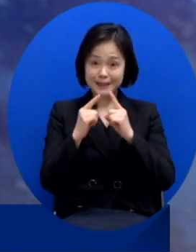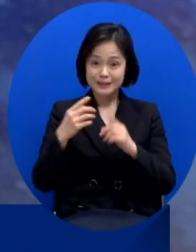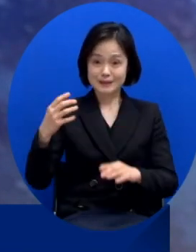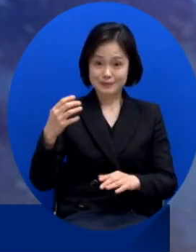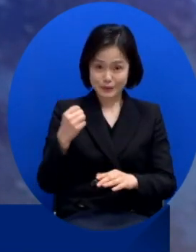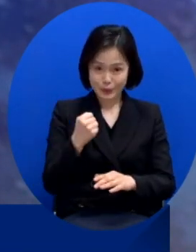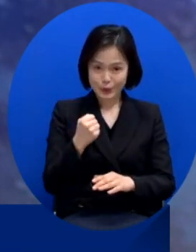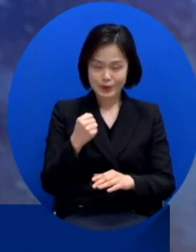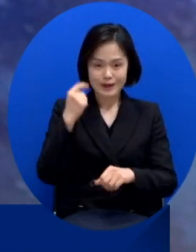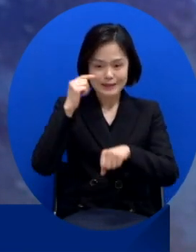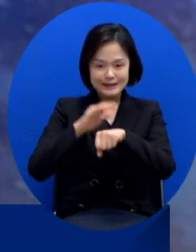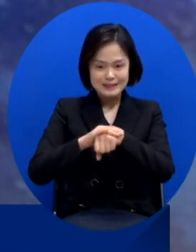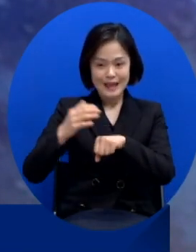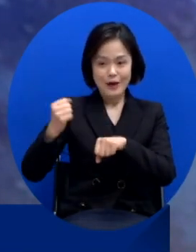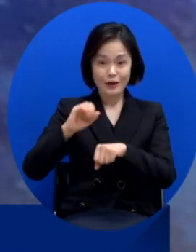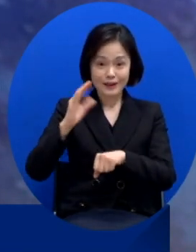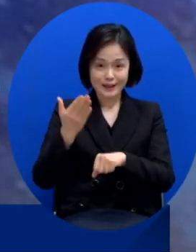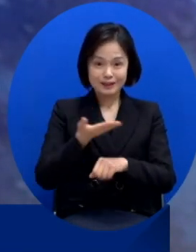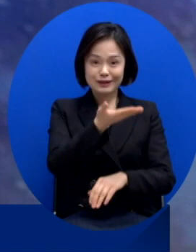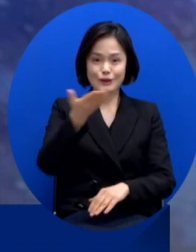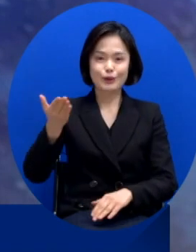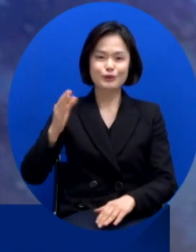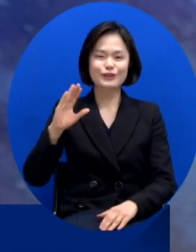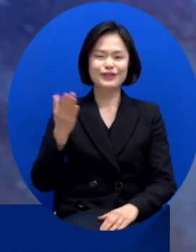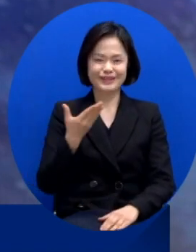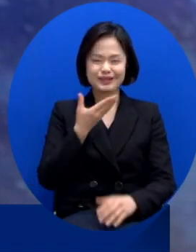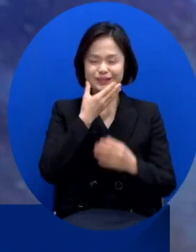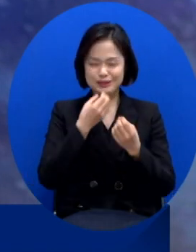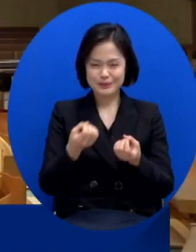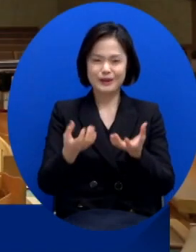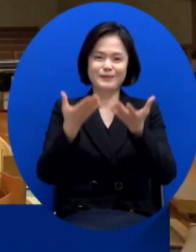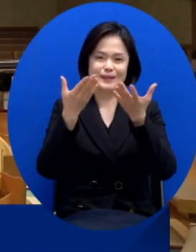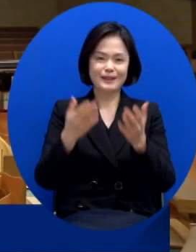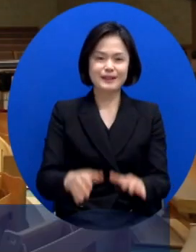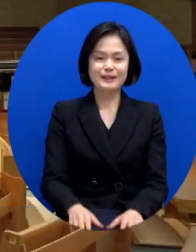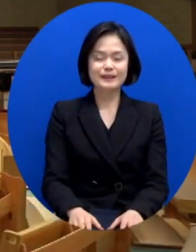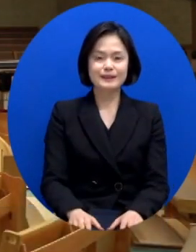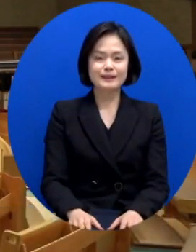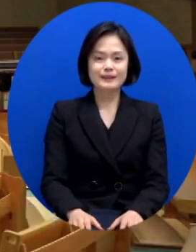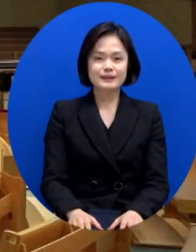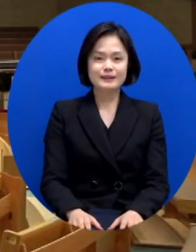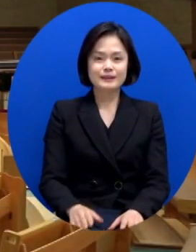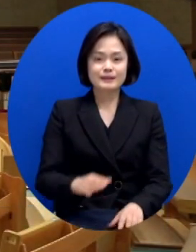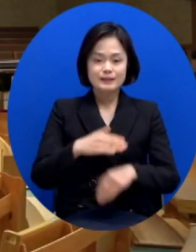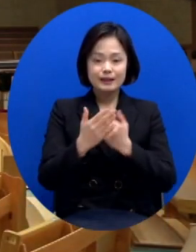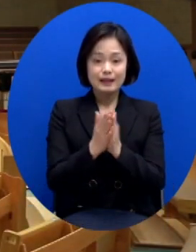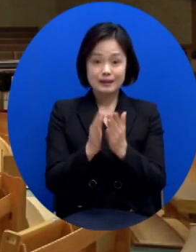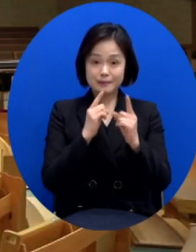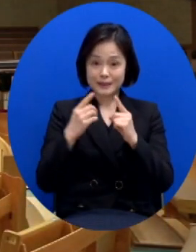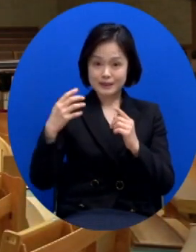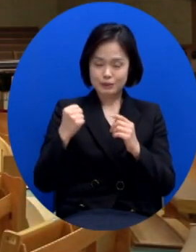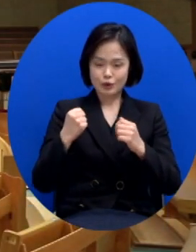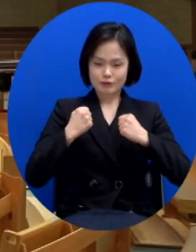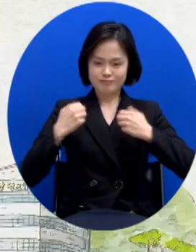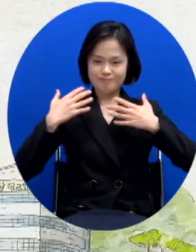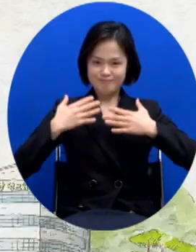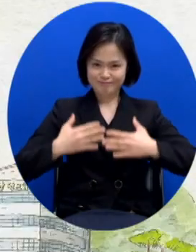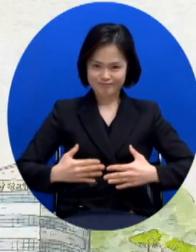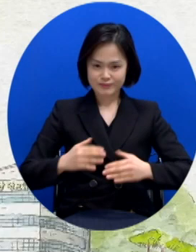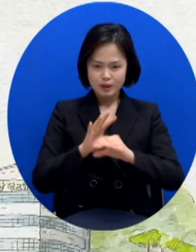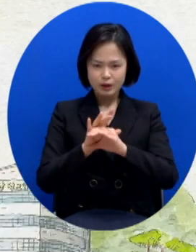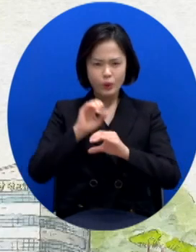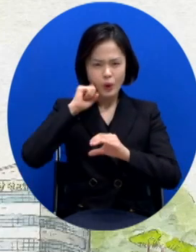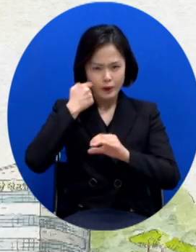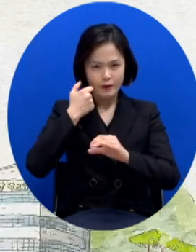얻으신 은 우리 모든 가정들 다 되시기를 축복합니다 새해를 말씀으로 든든히 무장 하며 포스트